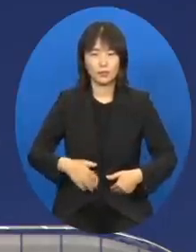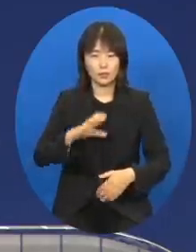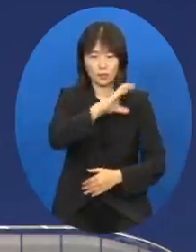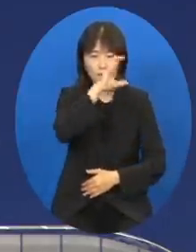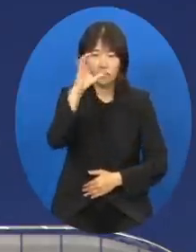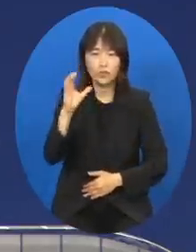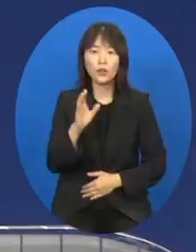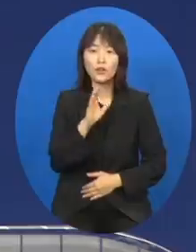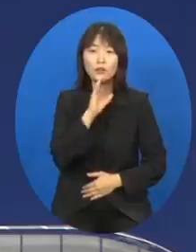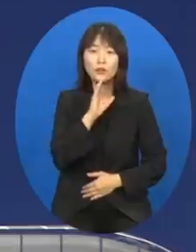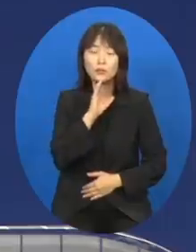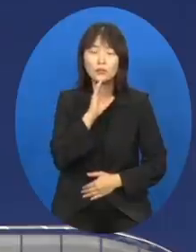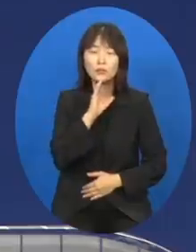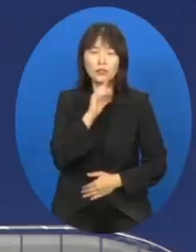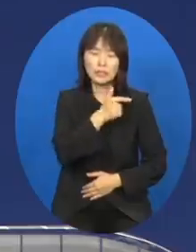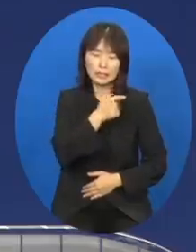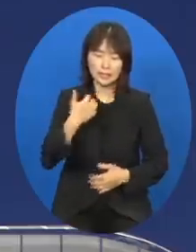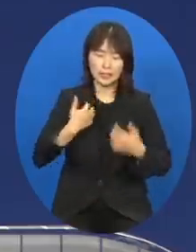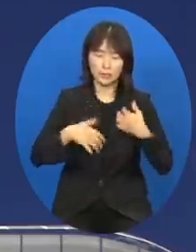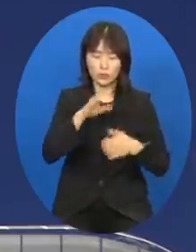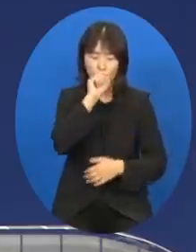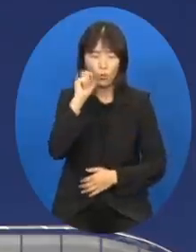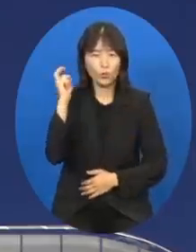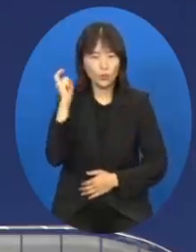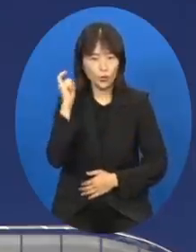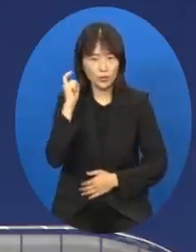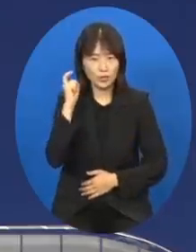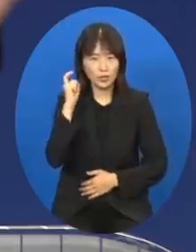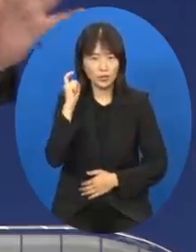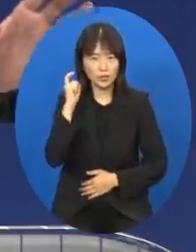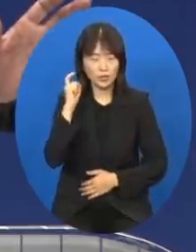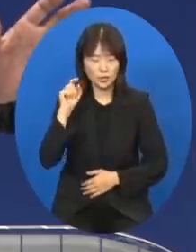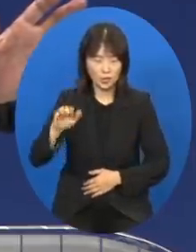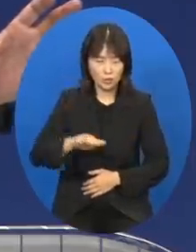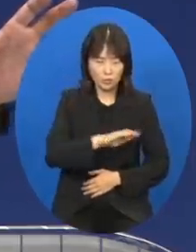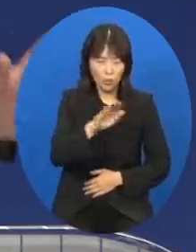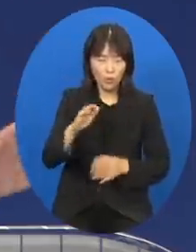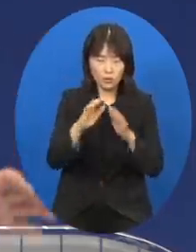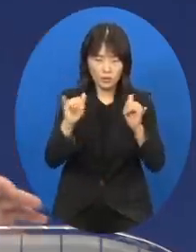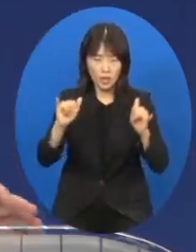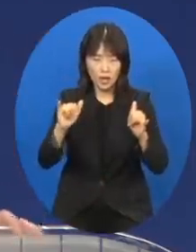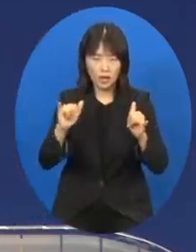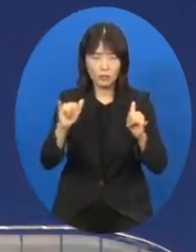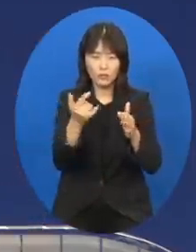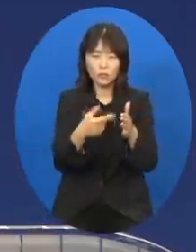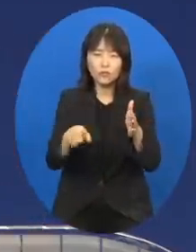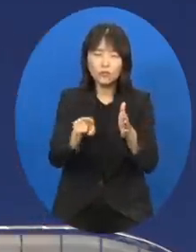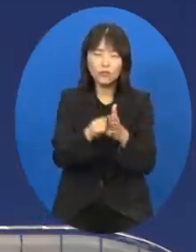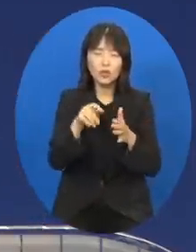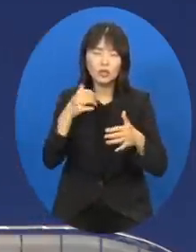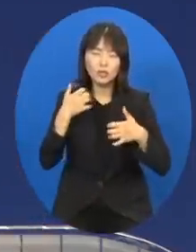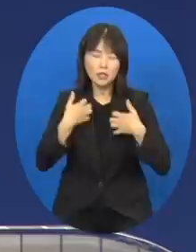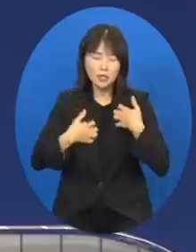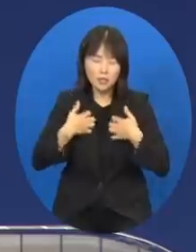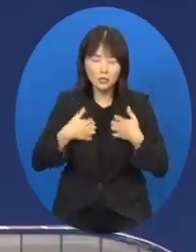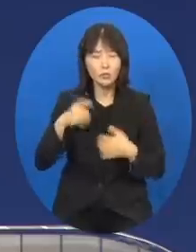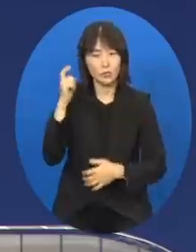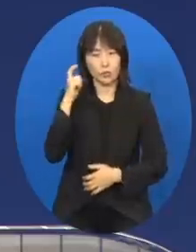정말 그렇게 큰 기쁨의 좋은 소식, 온 백성에게 미칠 그런 소식, 기쁨의